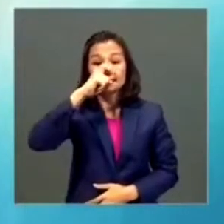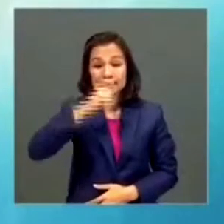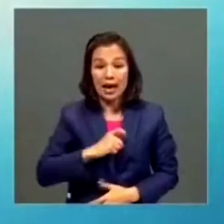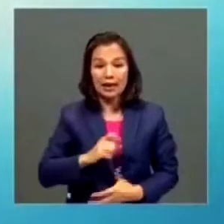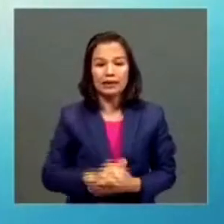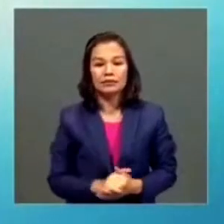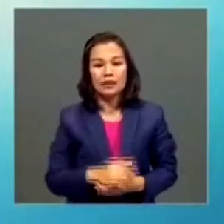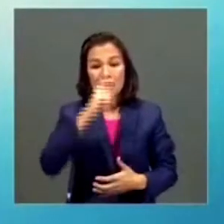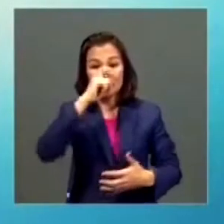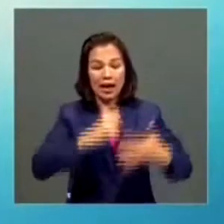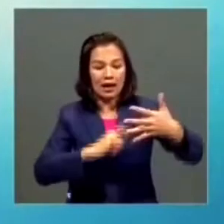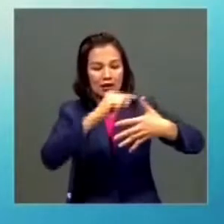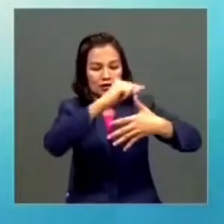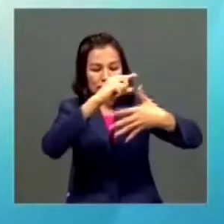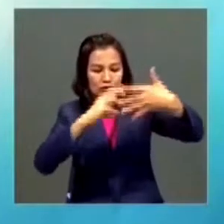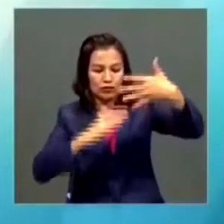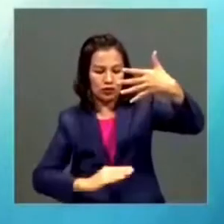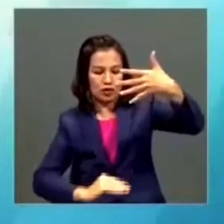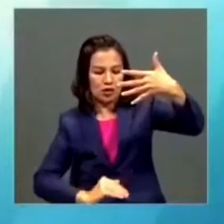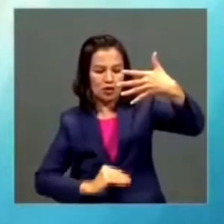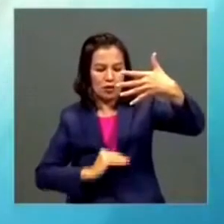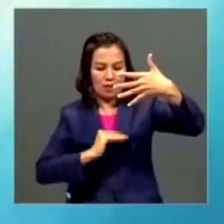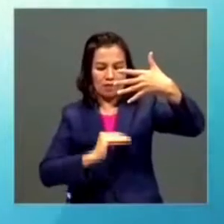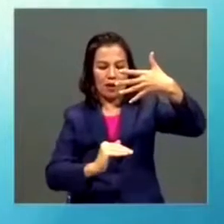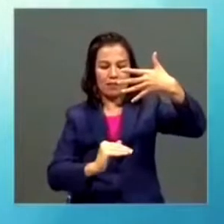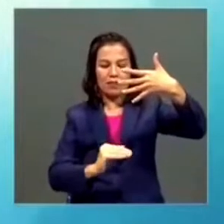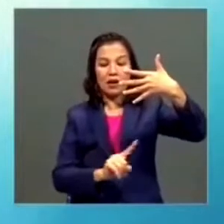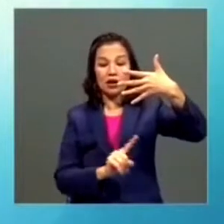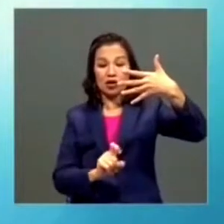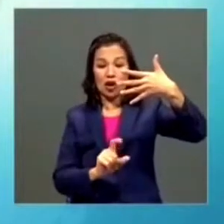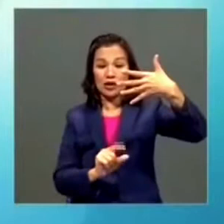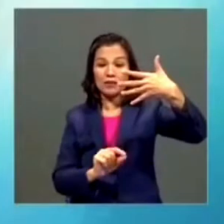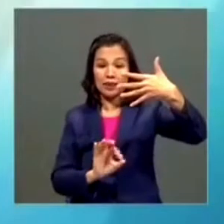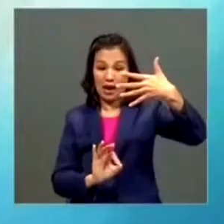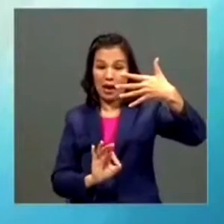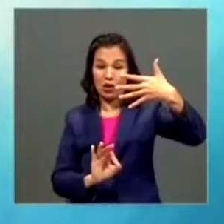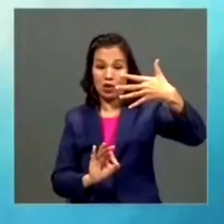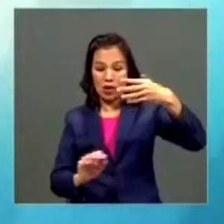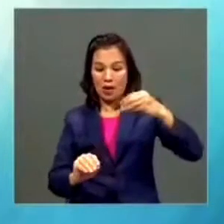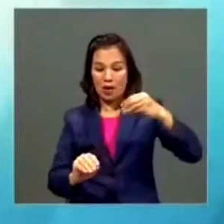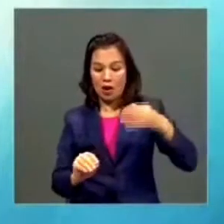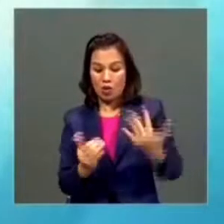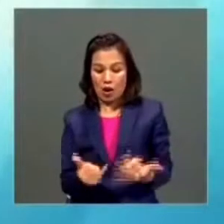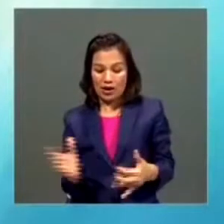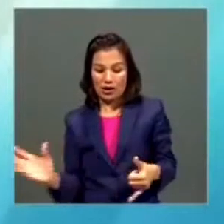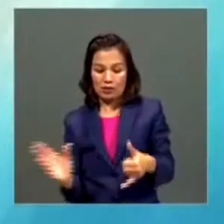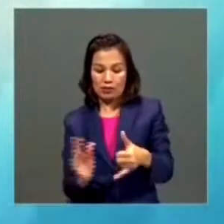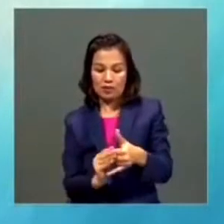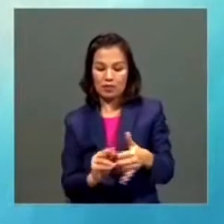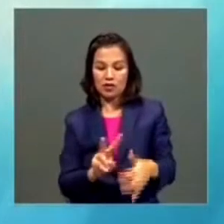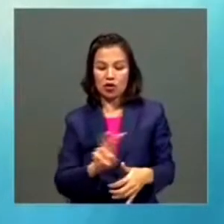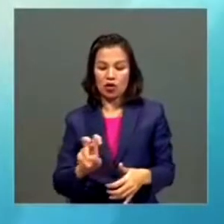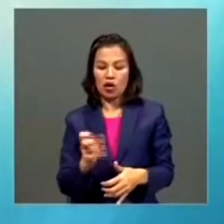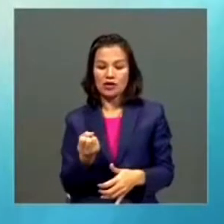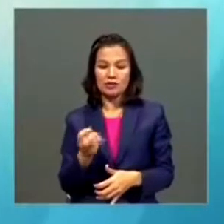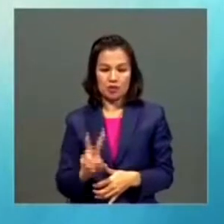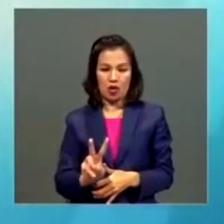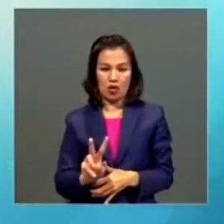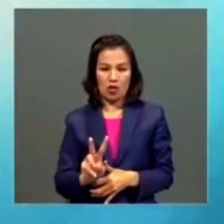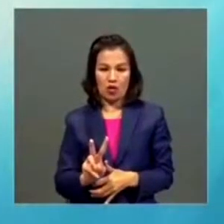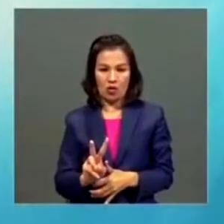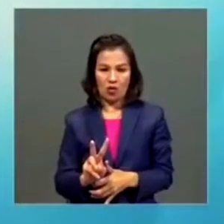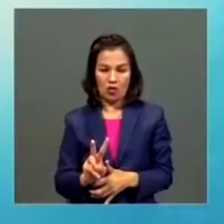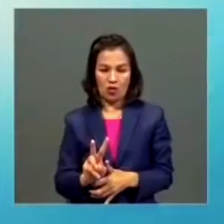ขึ้นมาอีกฮะ129นะครับก็วันนี้จะบวกเพิ่มไป212นะครับ